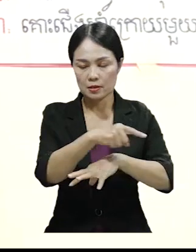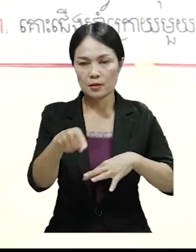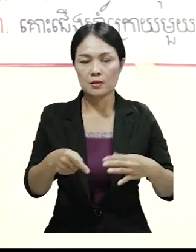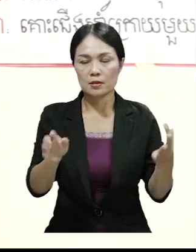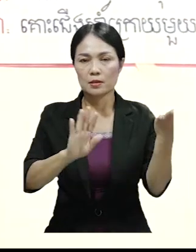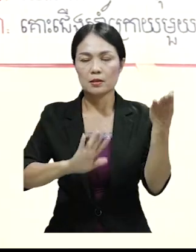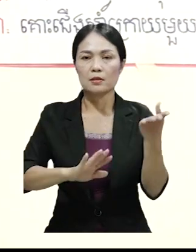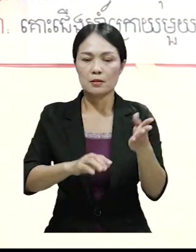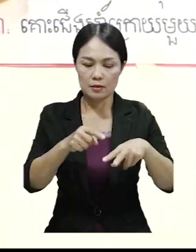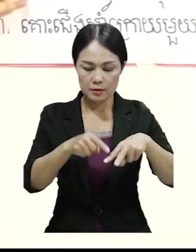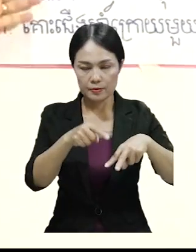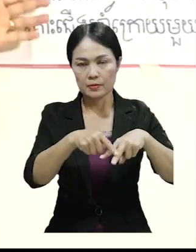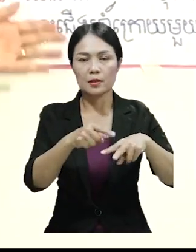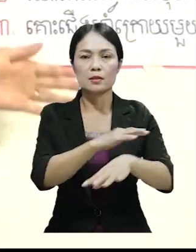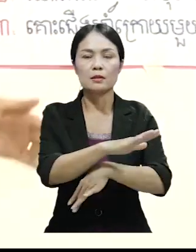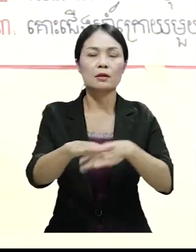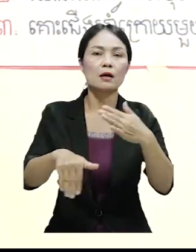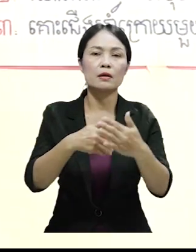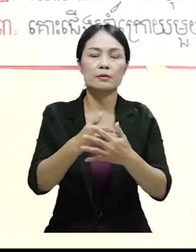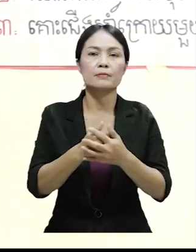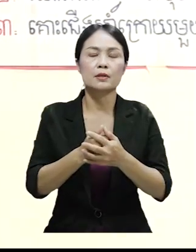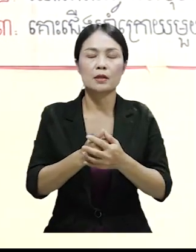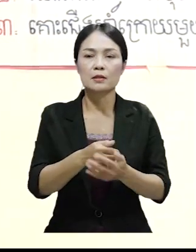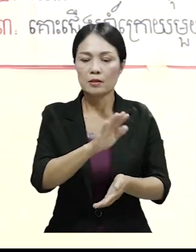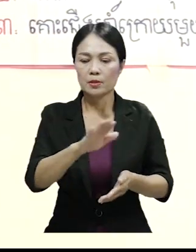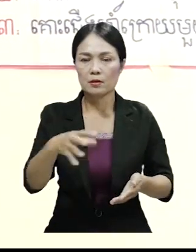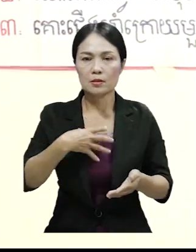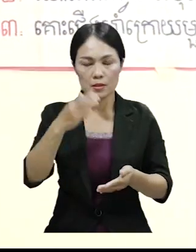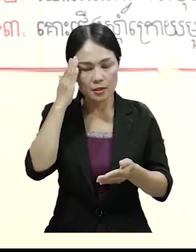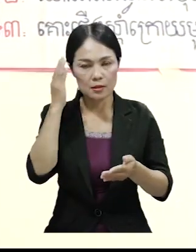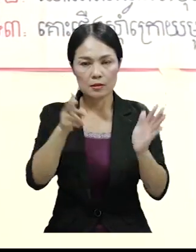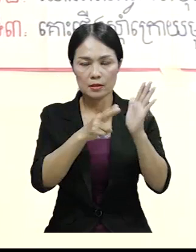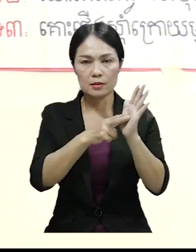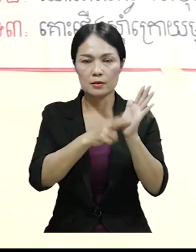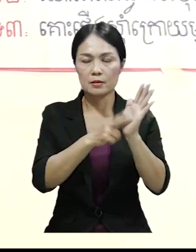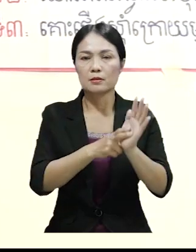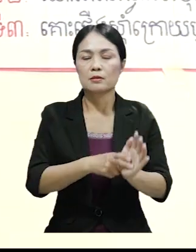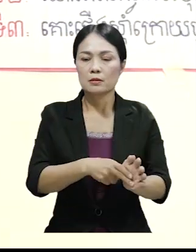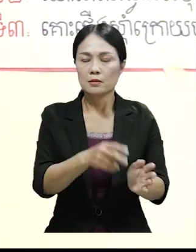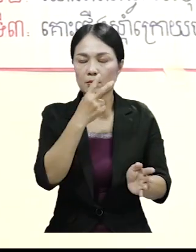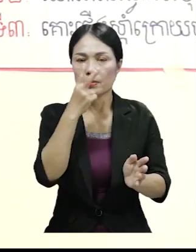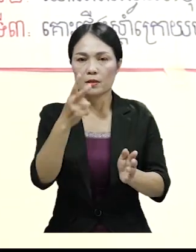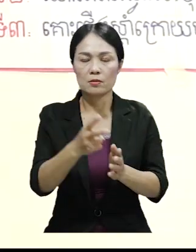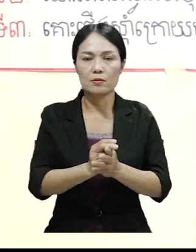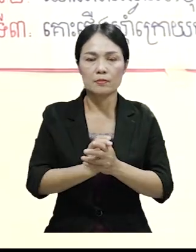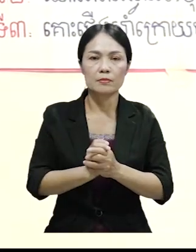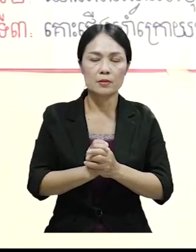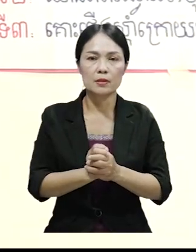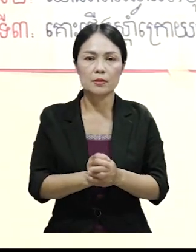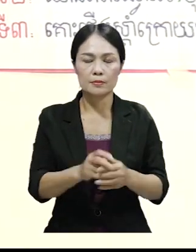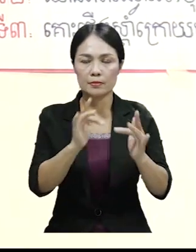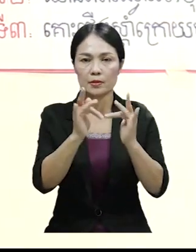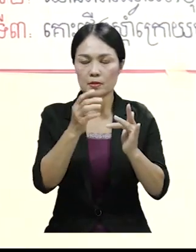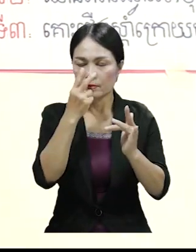នៅលើក្បាច់ដៃនិងក្បាច់ជើងទាំងអស់នេះបើកូនចង់ដឹងចង់ចេះច្បាស់កូនអាចរកមើលនៅក្នុង YouTube បាន